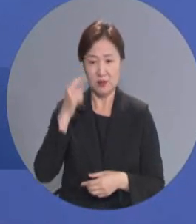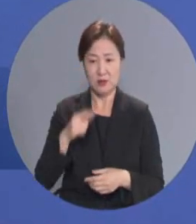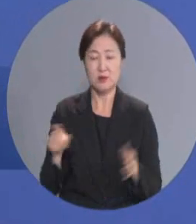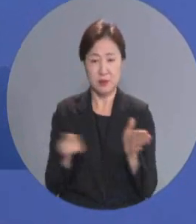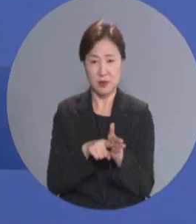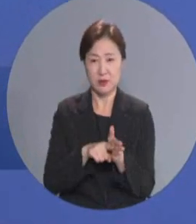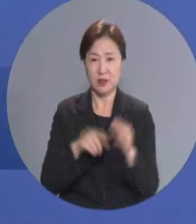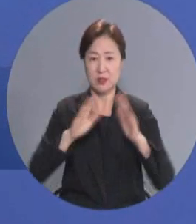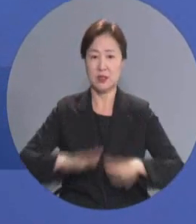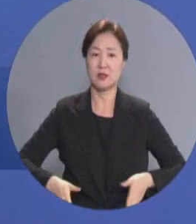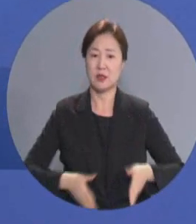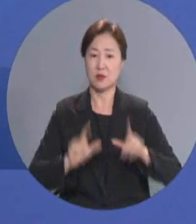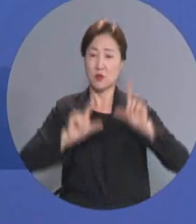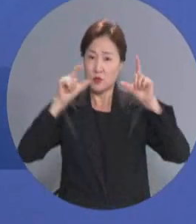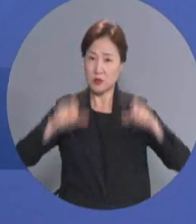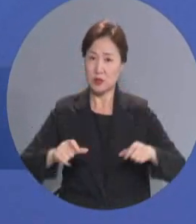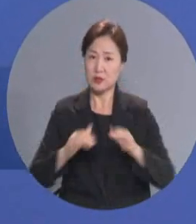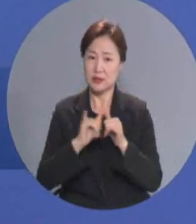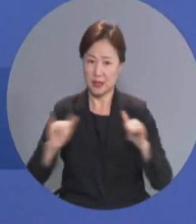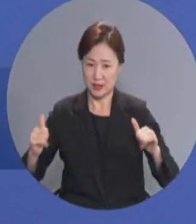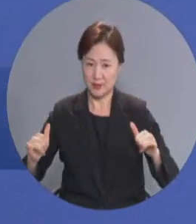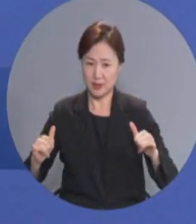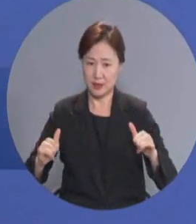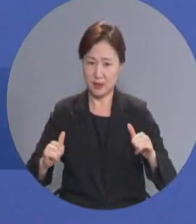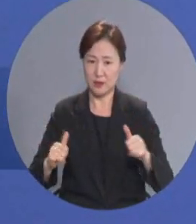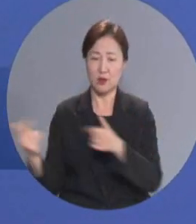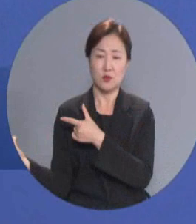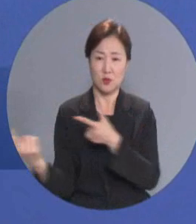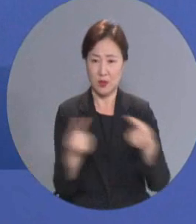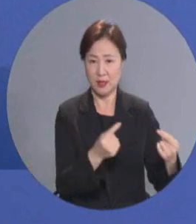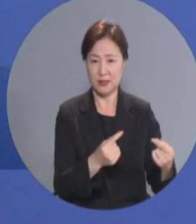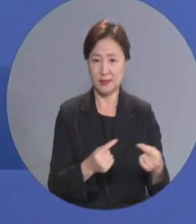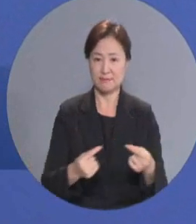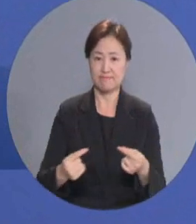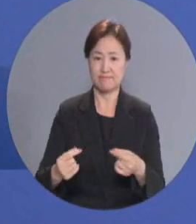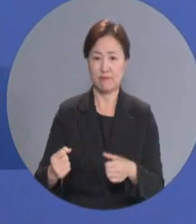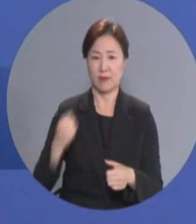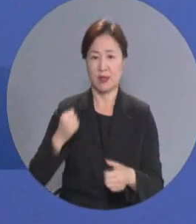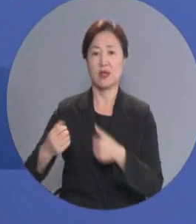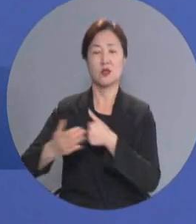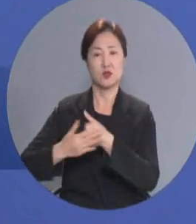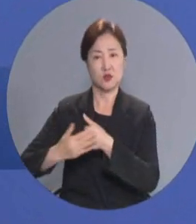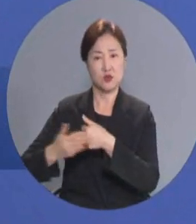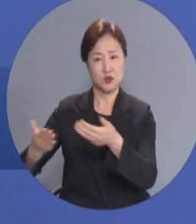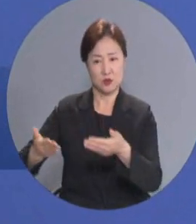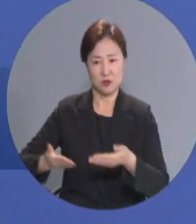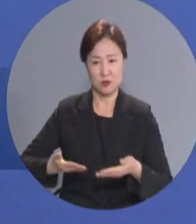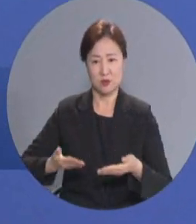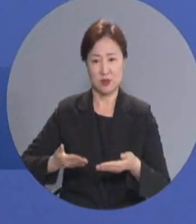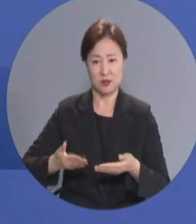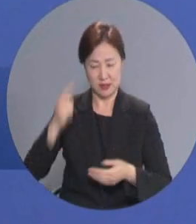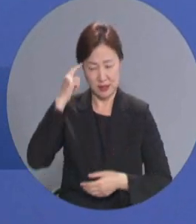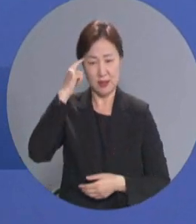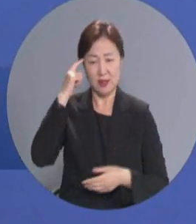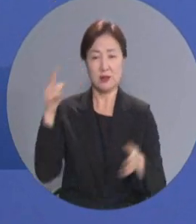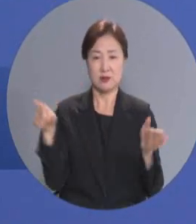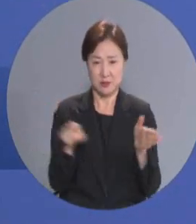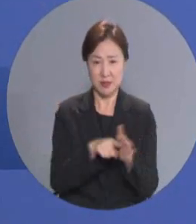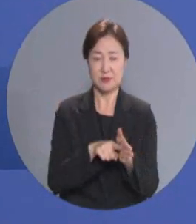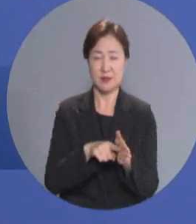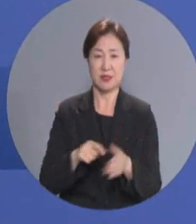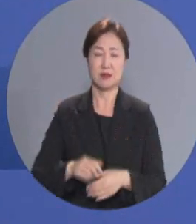거라고 믿고 전남 동북권 주민들도 마찬가지로 강력하게 지지